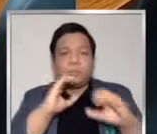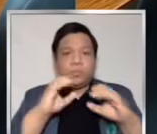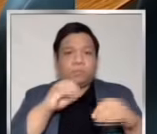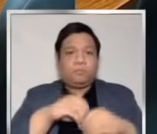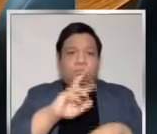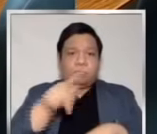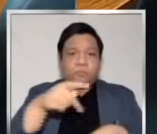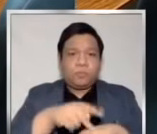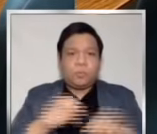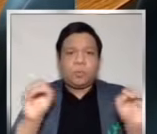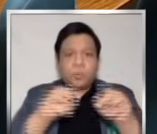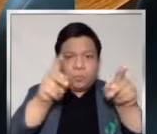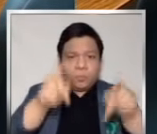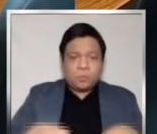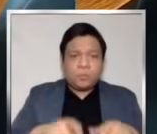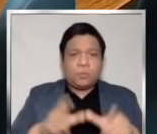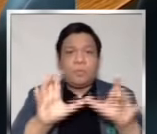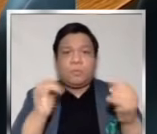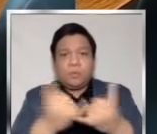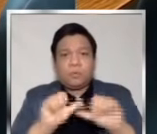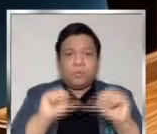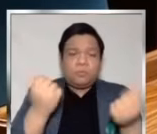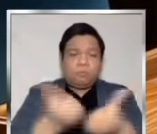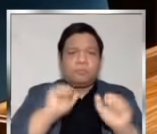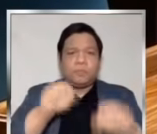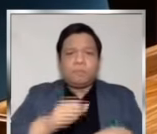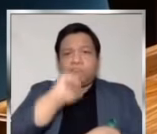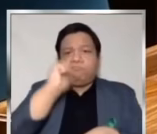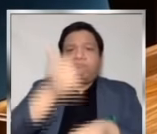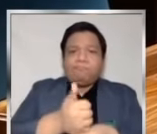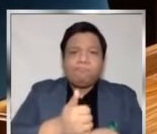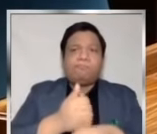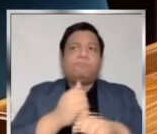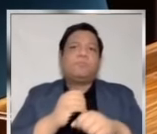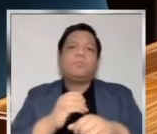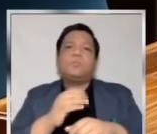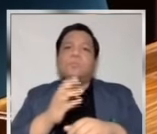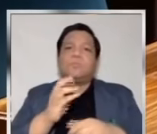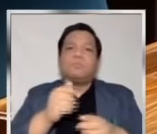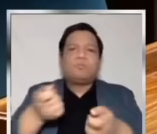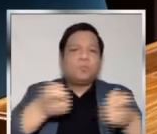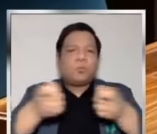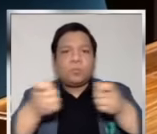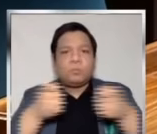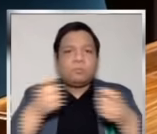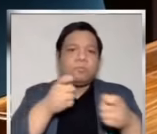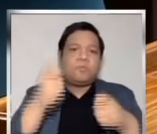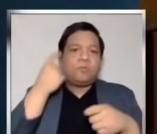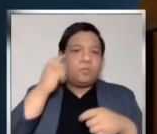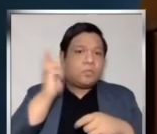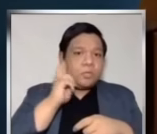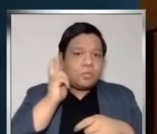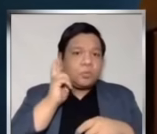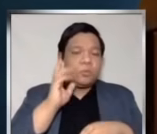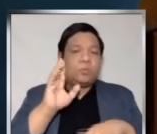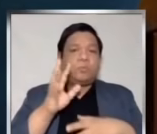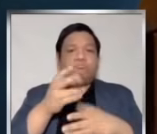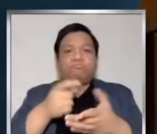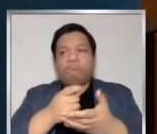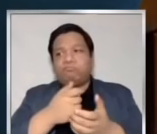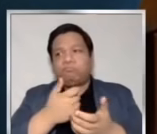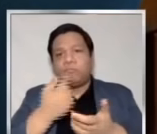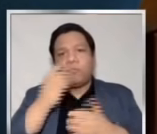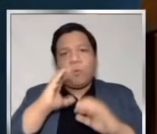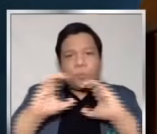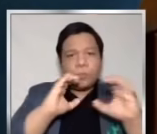o asosasyon na maaaring magtayo, magkabit, magtatag o mag-operate ng radio transmitting or receiving stations para sa commercial